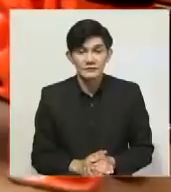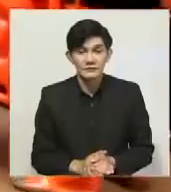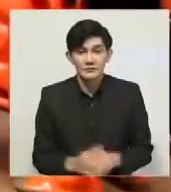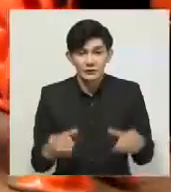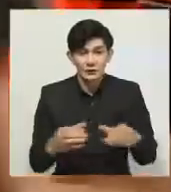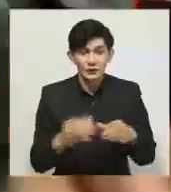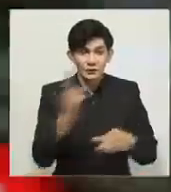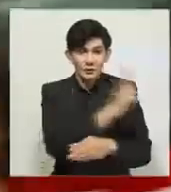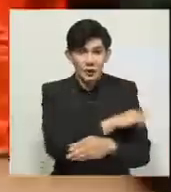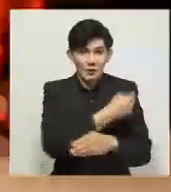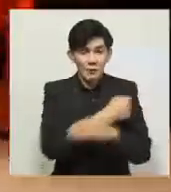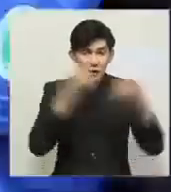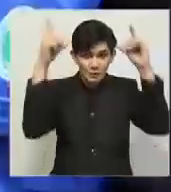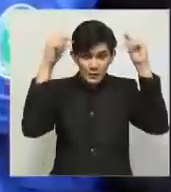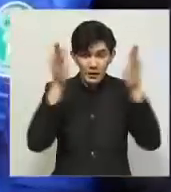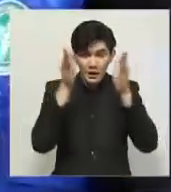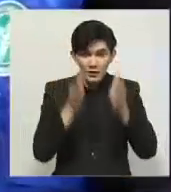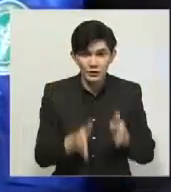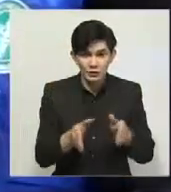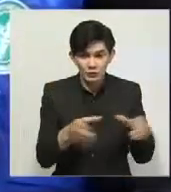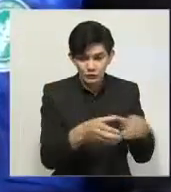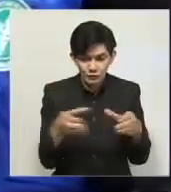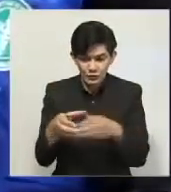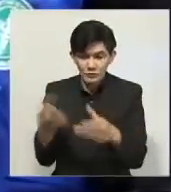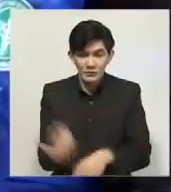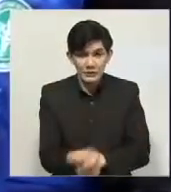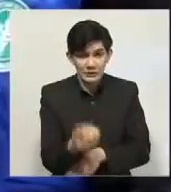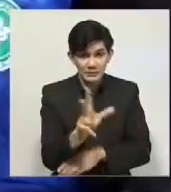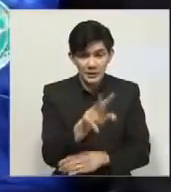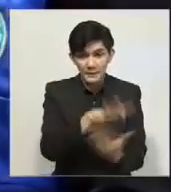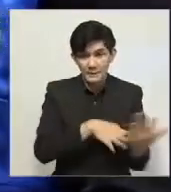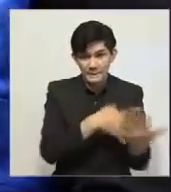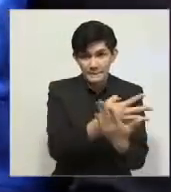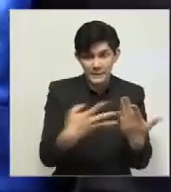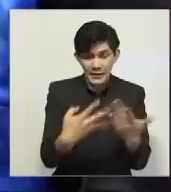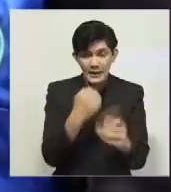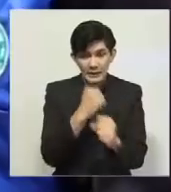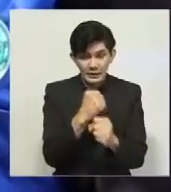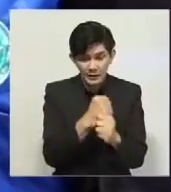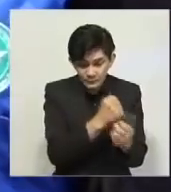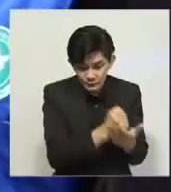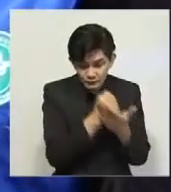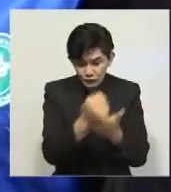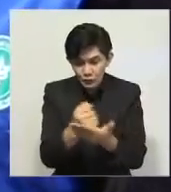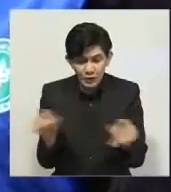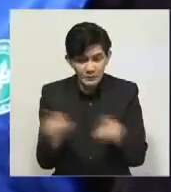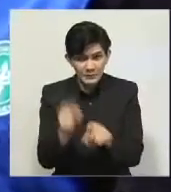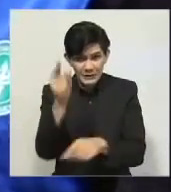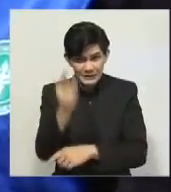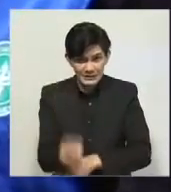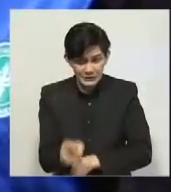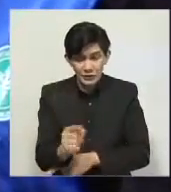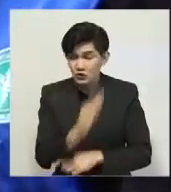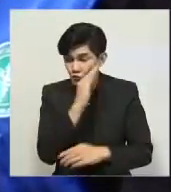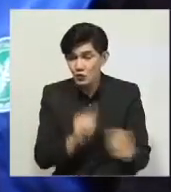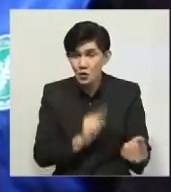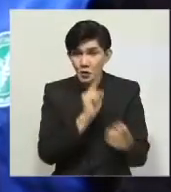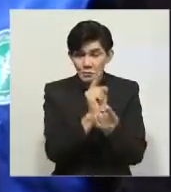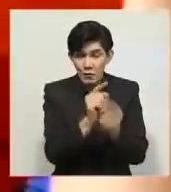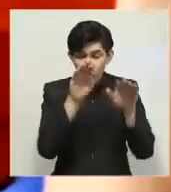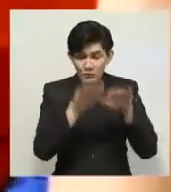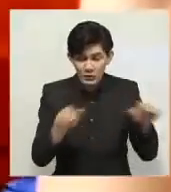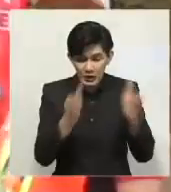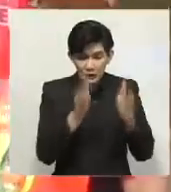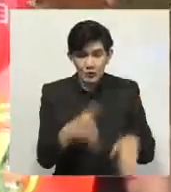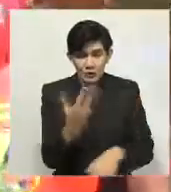ทีมแพทย์และพยาบาลทั้งหมด13ทีมซักซ้อมแผนลำเลียงผู้ได้รับบาดเจ็บเสมือนจริงมากที่สุดกรณีพบเด็กและโค้